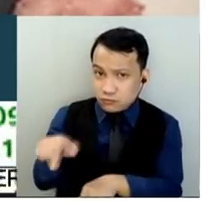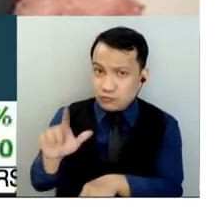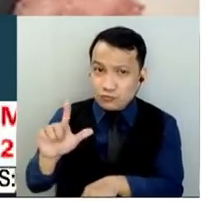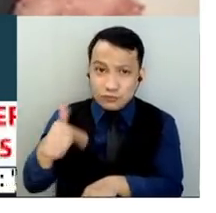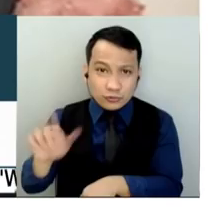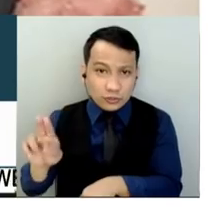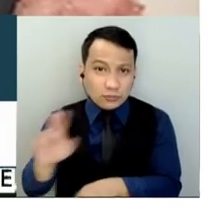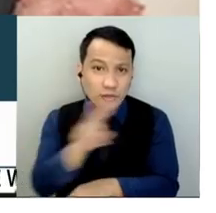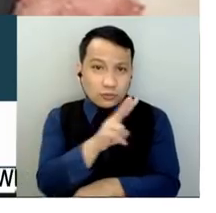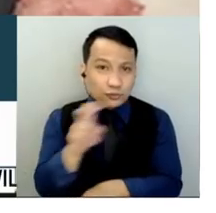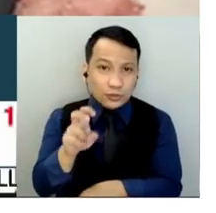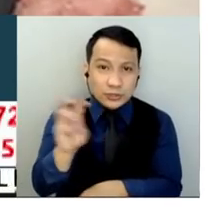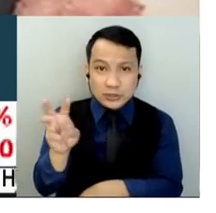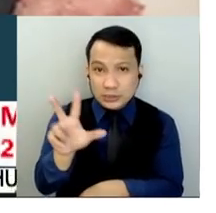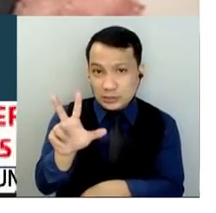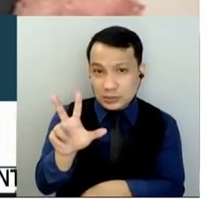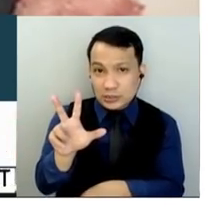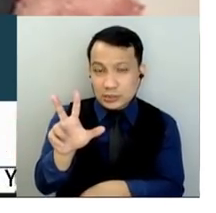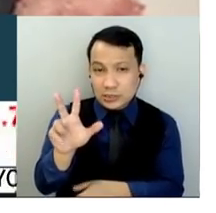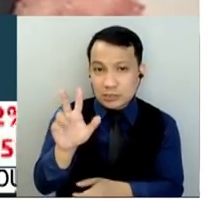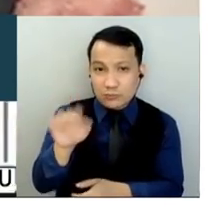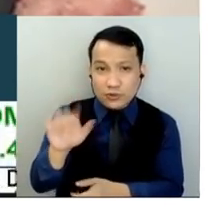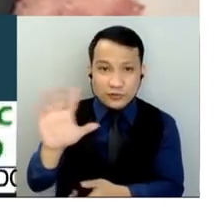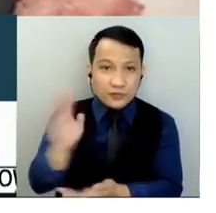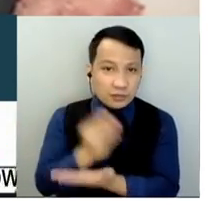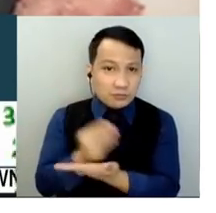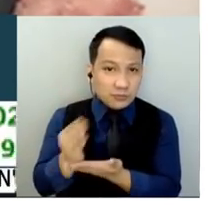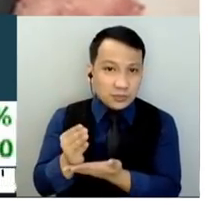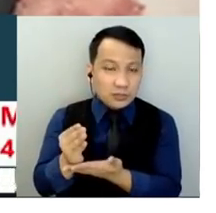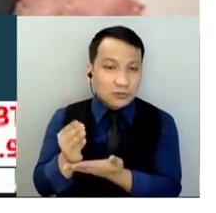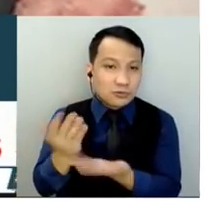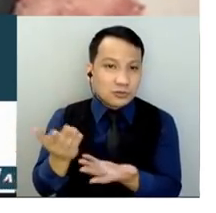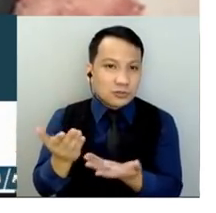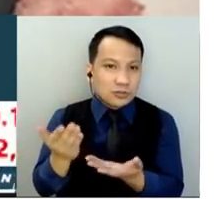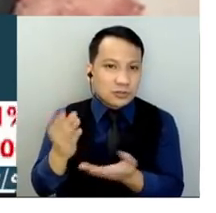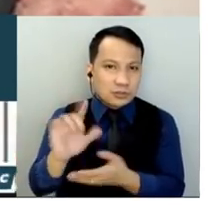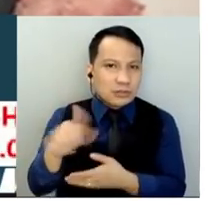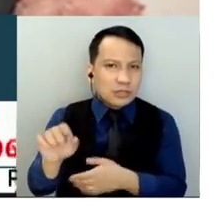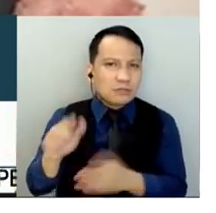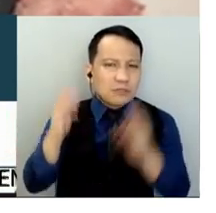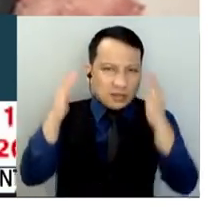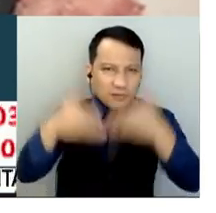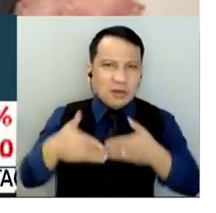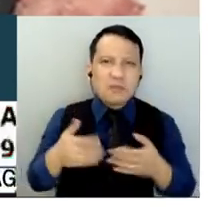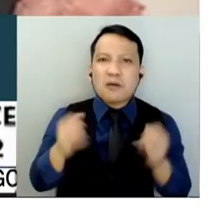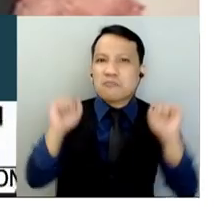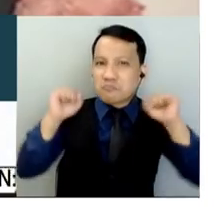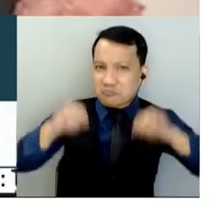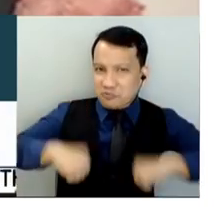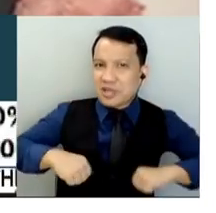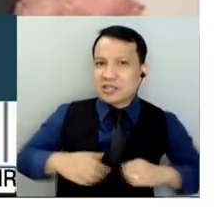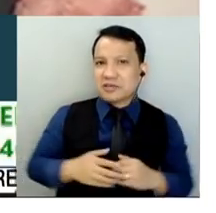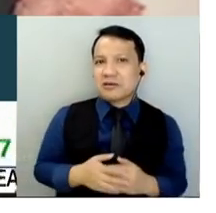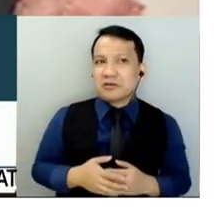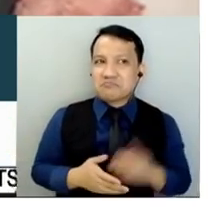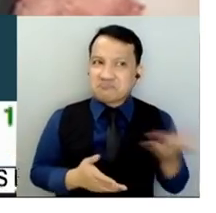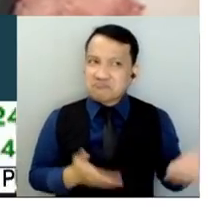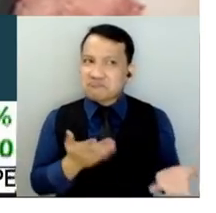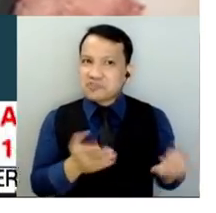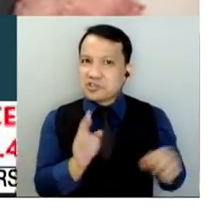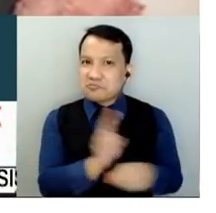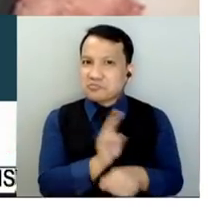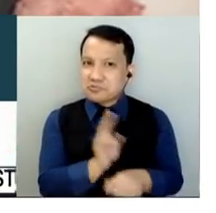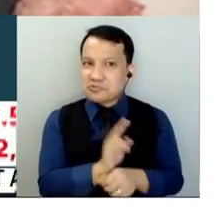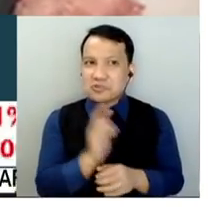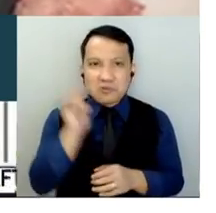ang 263.5 billion na yan. Palagay ko baka dun yung may possibility na baka